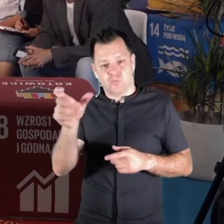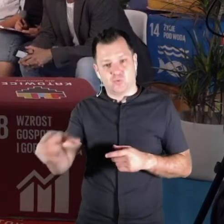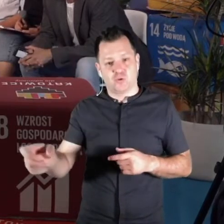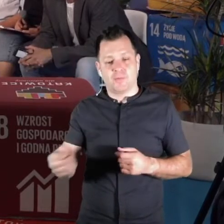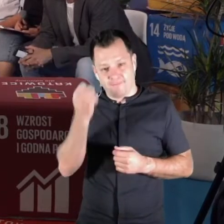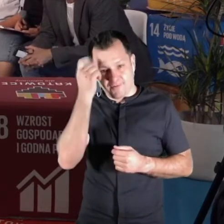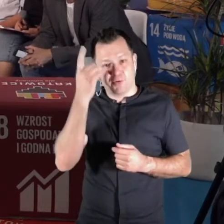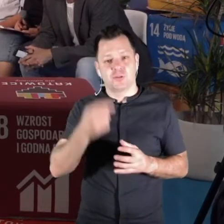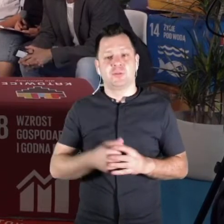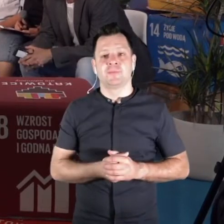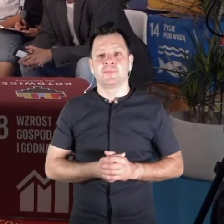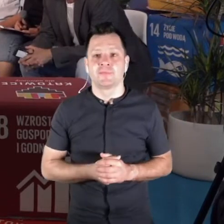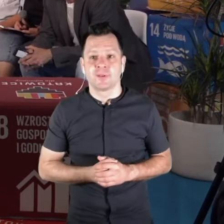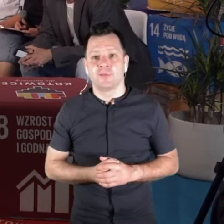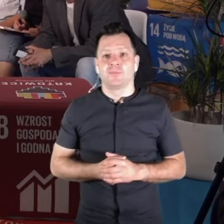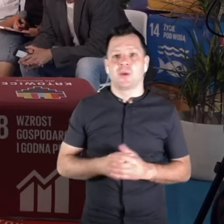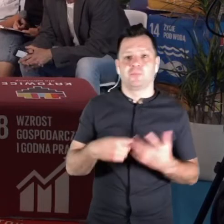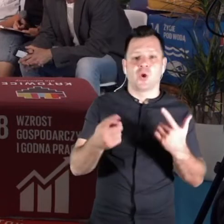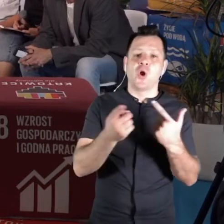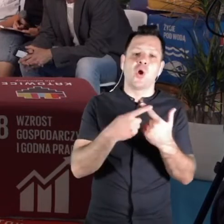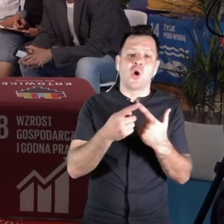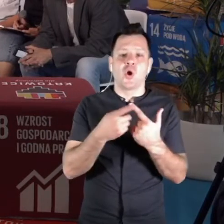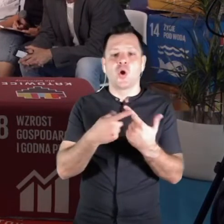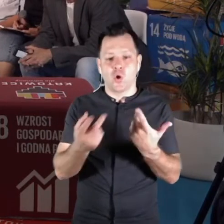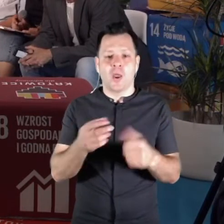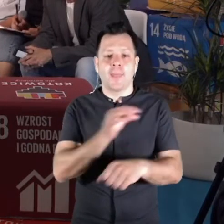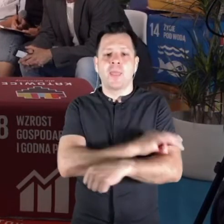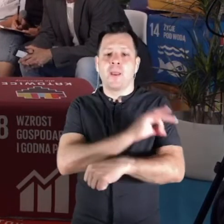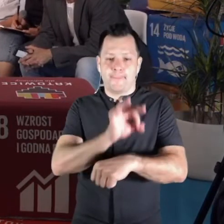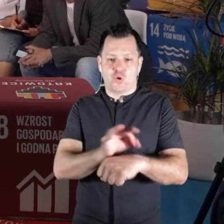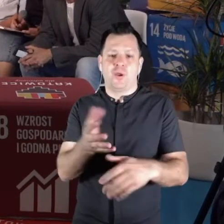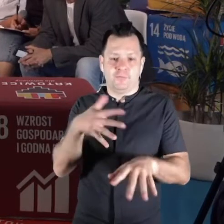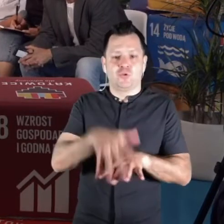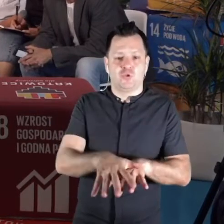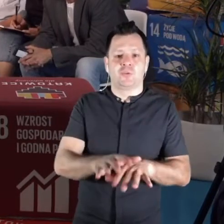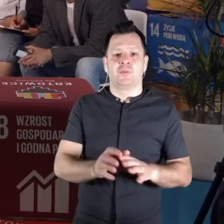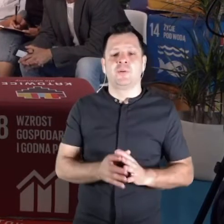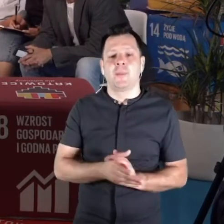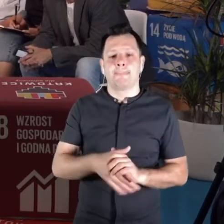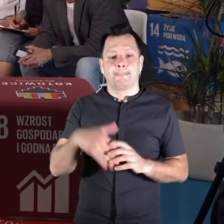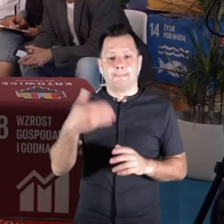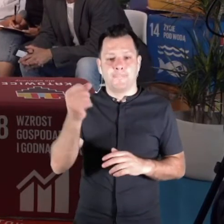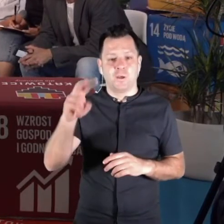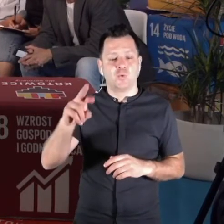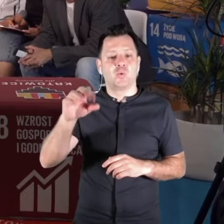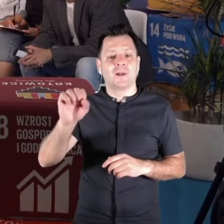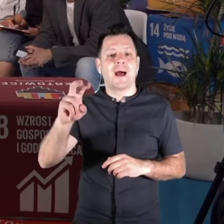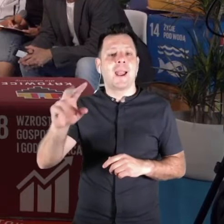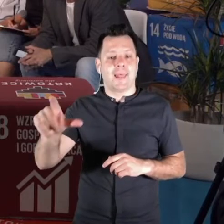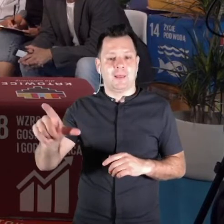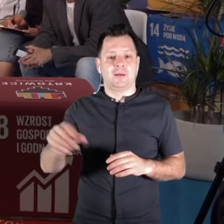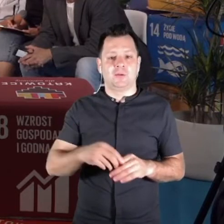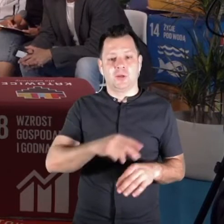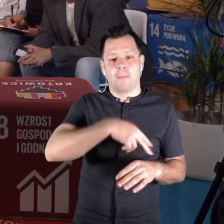Kolejnym projektem i pomysłem, który został wdrożony, jest mural ekologiczny,